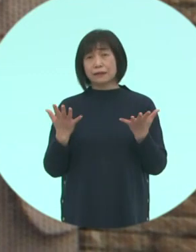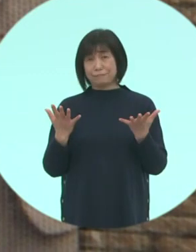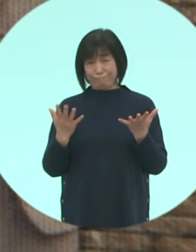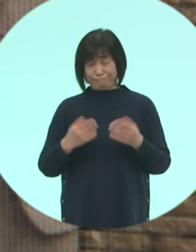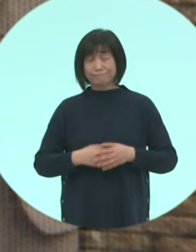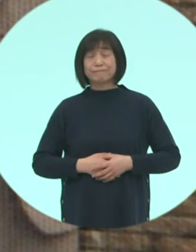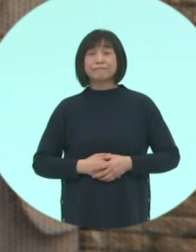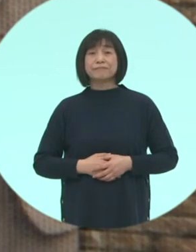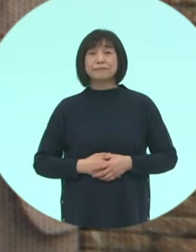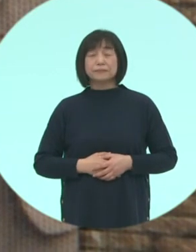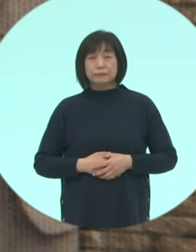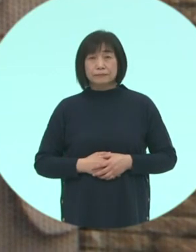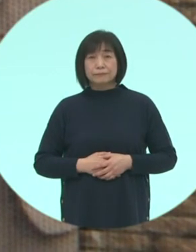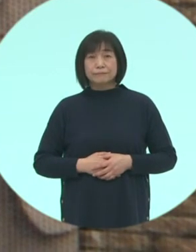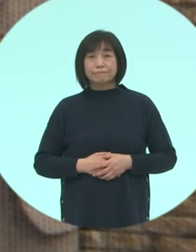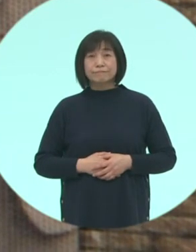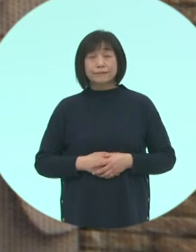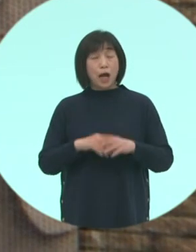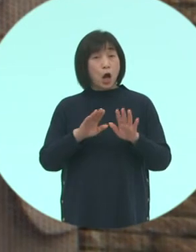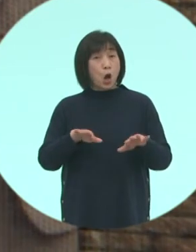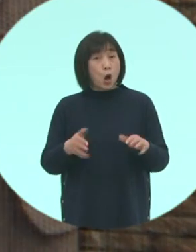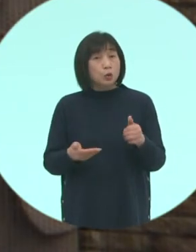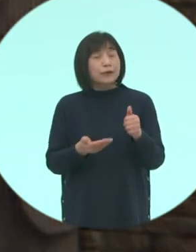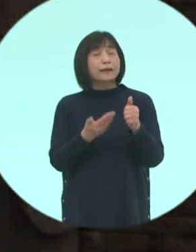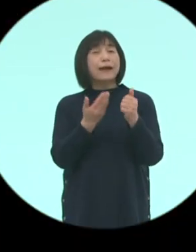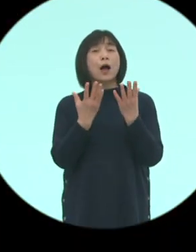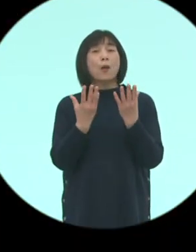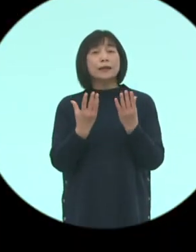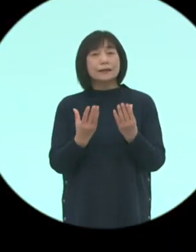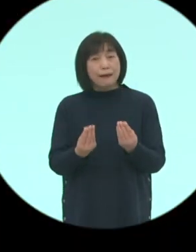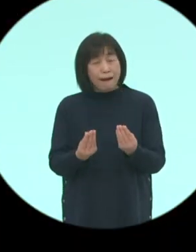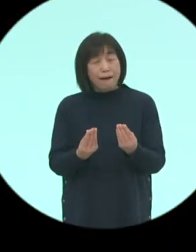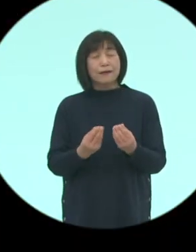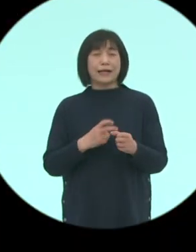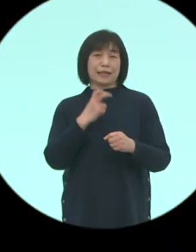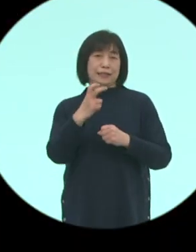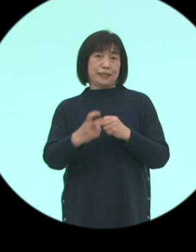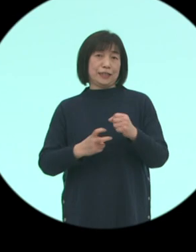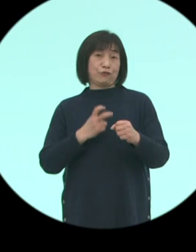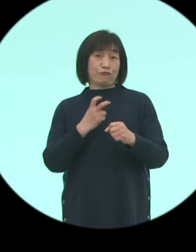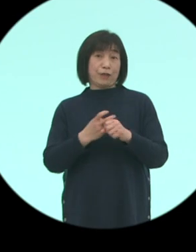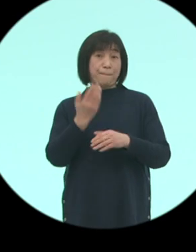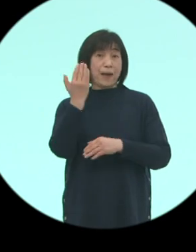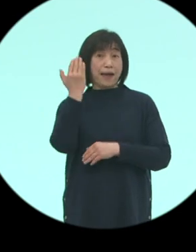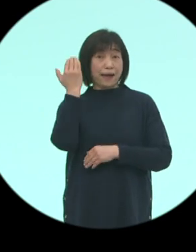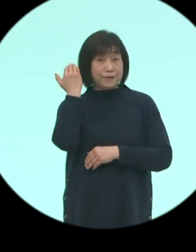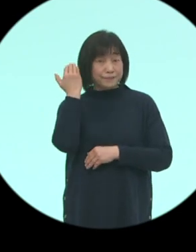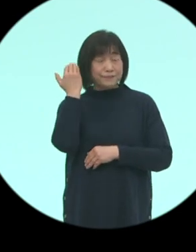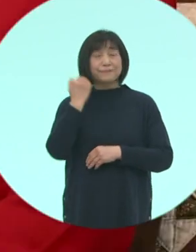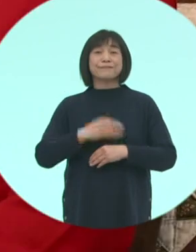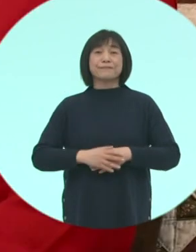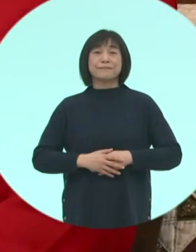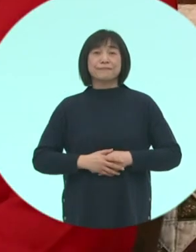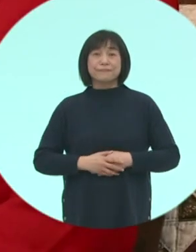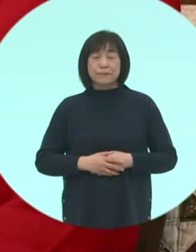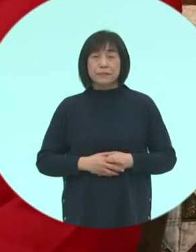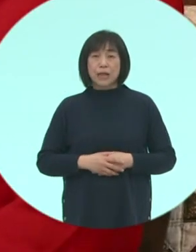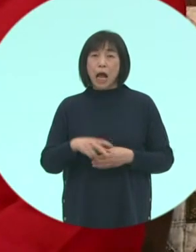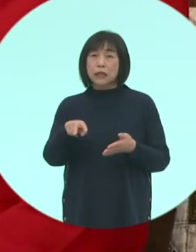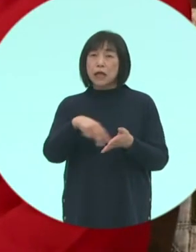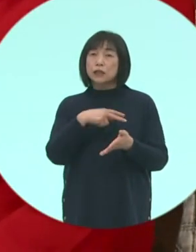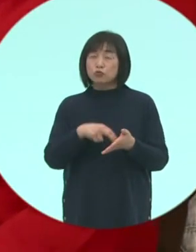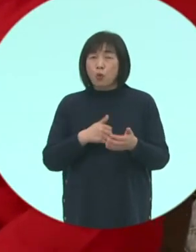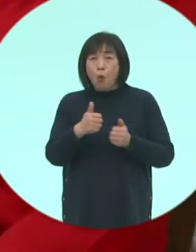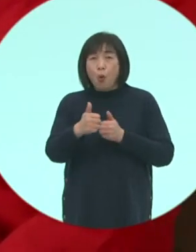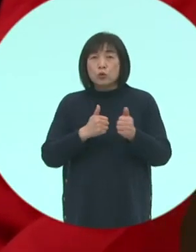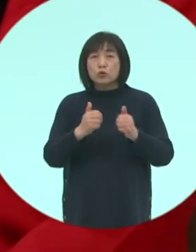ました。しかし子育てが一段落した今から20年前のこと、 ダンスの競技会